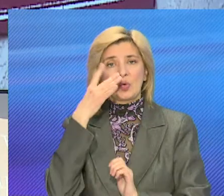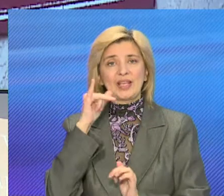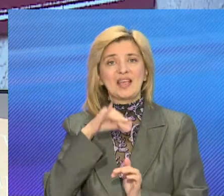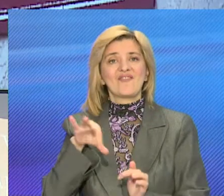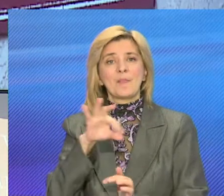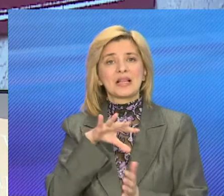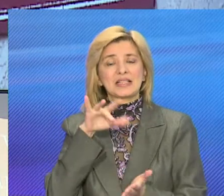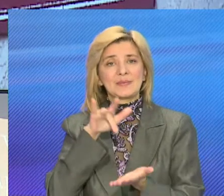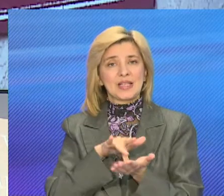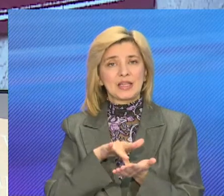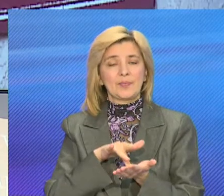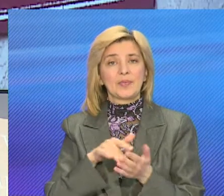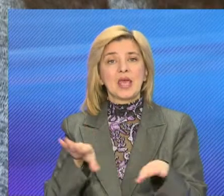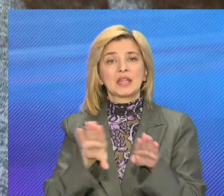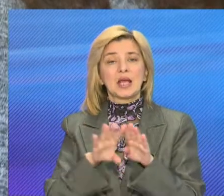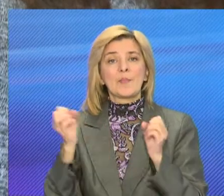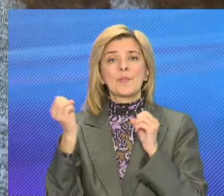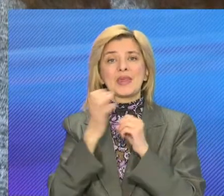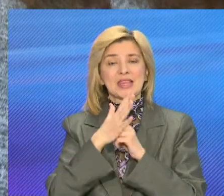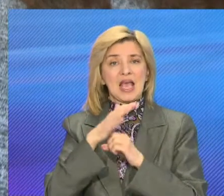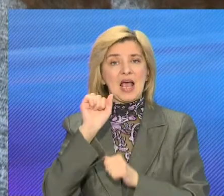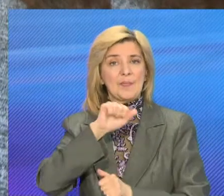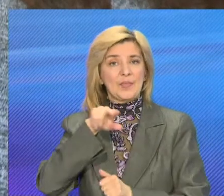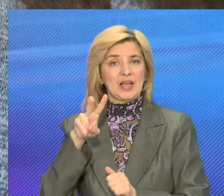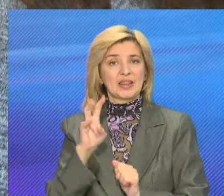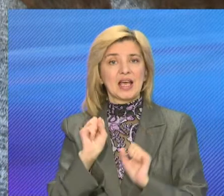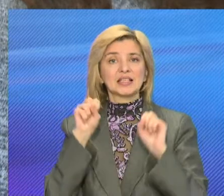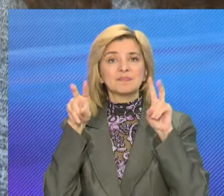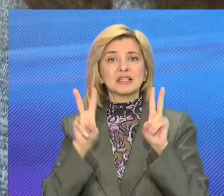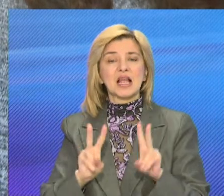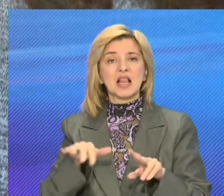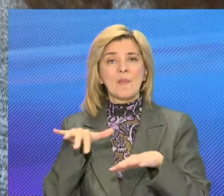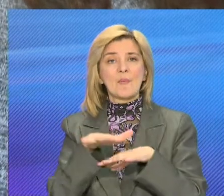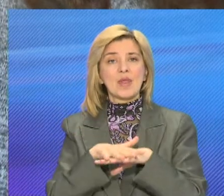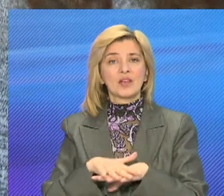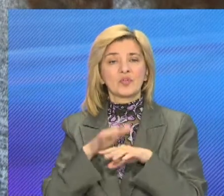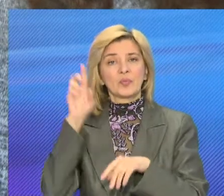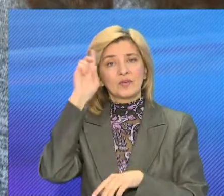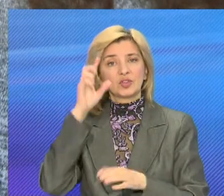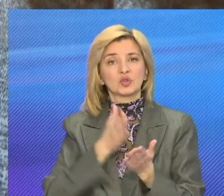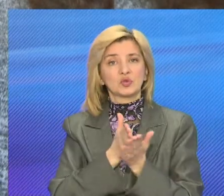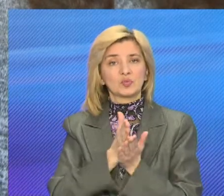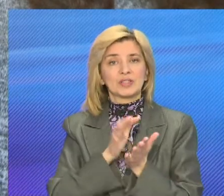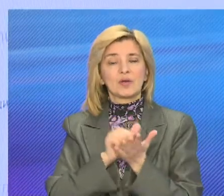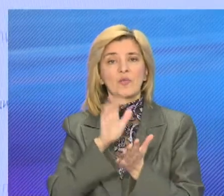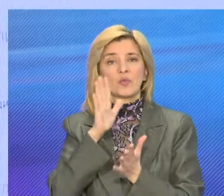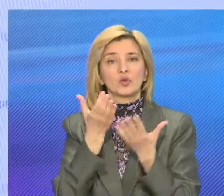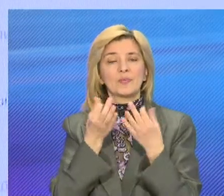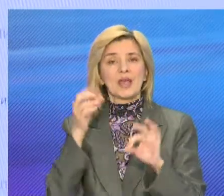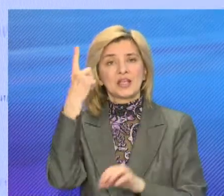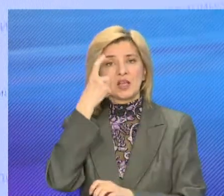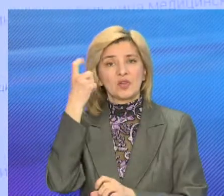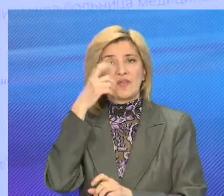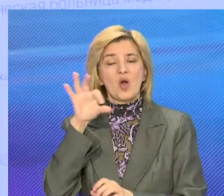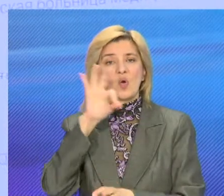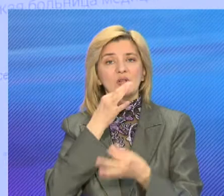ў абласным цэнтры. Так, 15 красавіка на спецыяльнай платформе дзяржаўнай службы занятасці будзе даступна інфармацыя